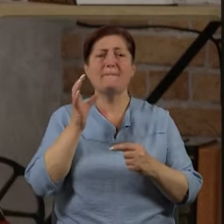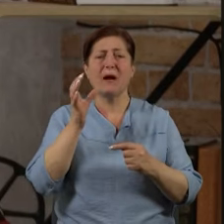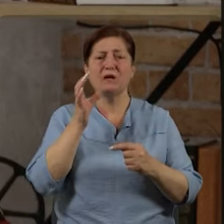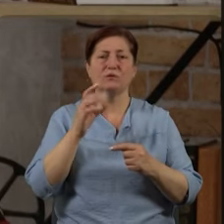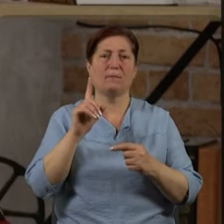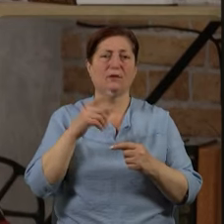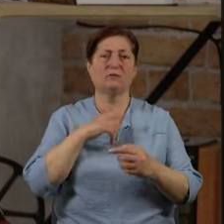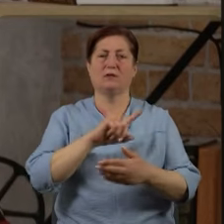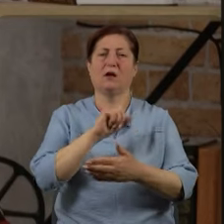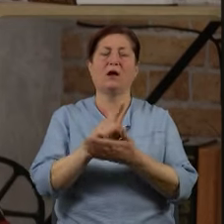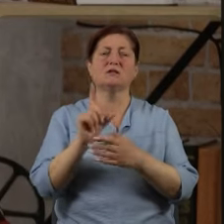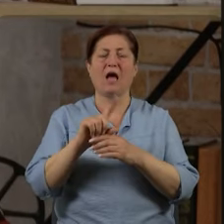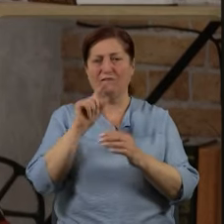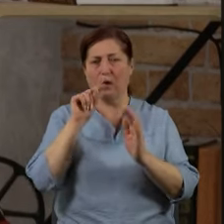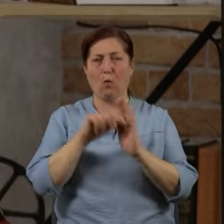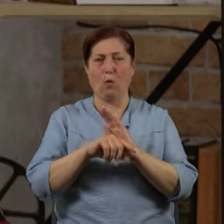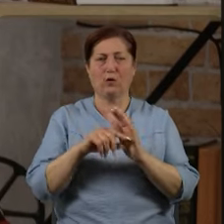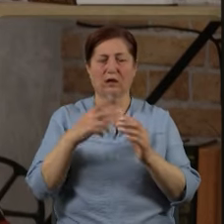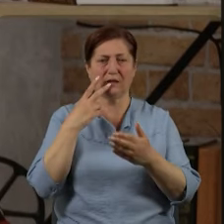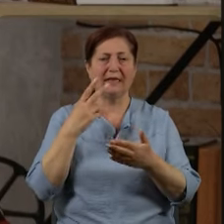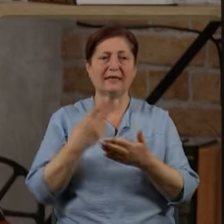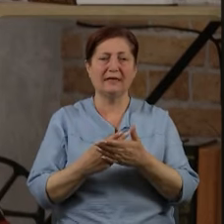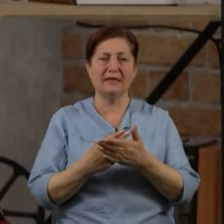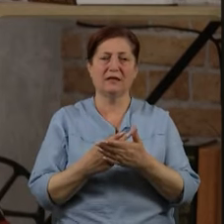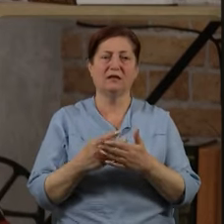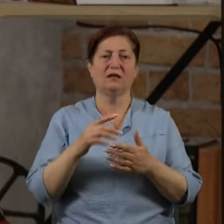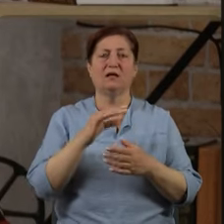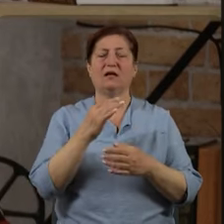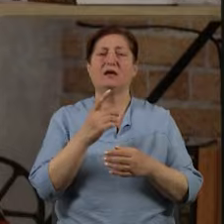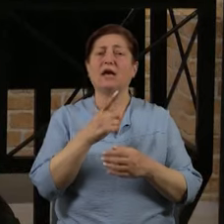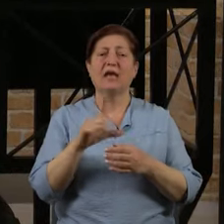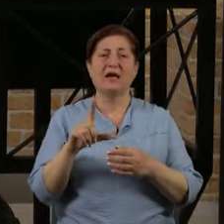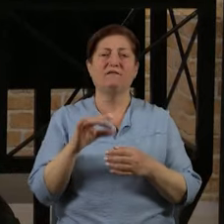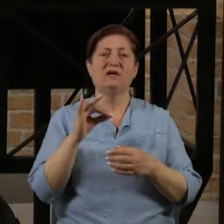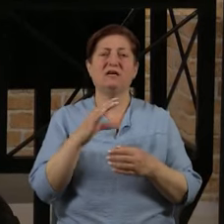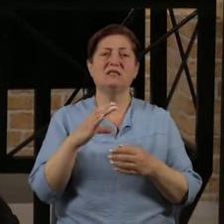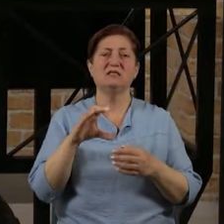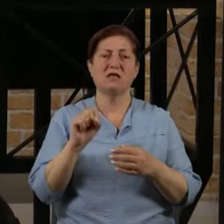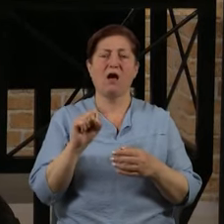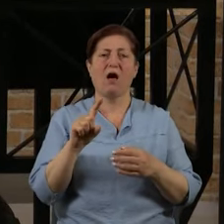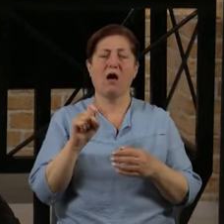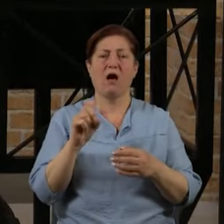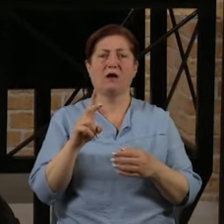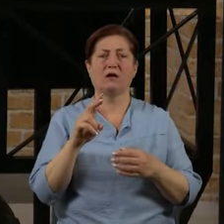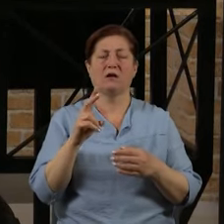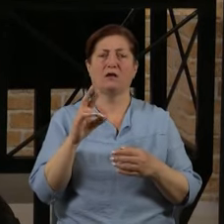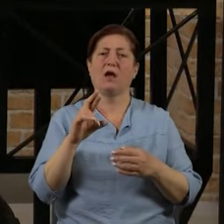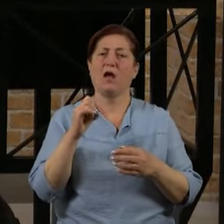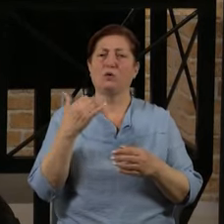ես ուզում եմ հարցը նաև ավելի խորքային դիտարկենք, որտեղ եւ Իսահակյանի մայրերգությունը սկզնավորման մեջ, եթե